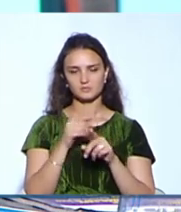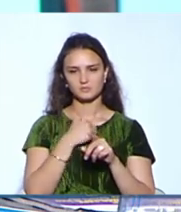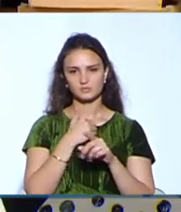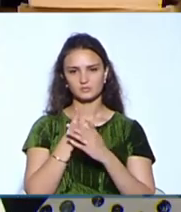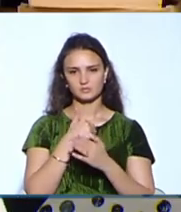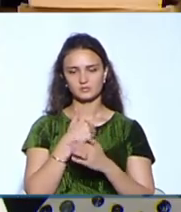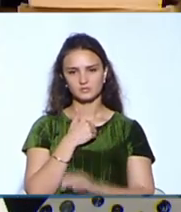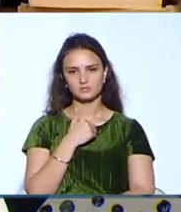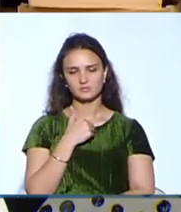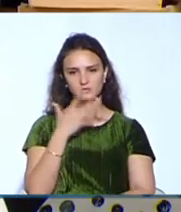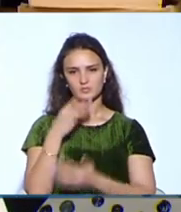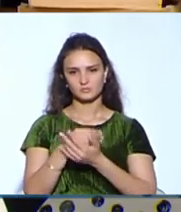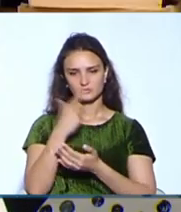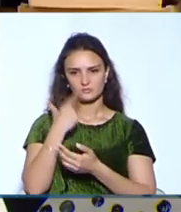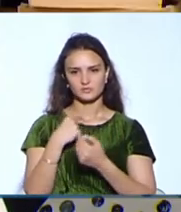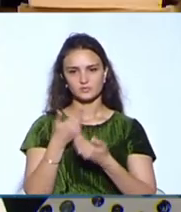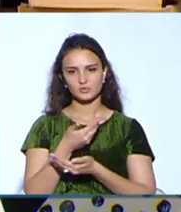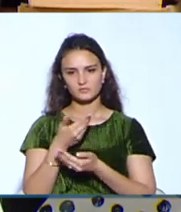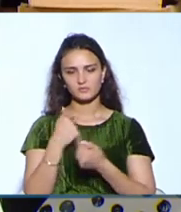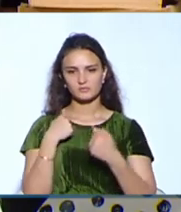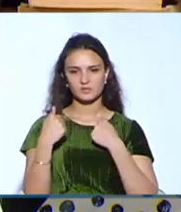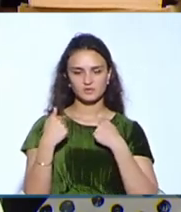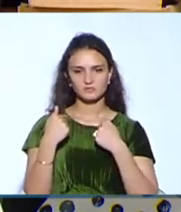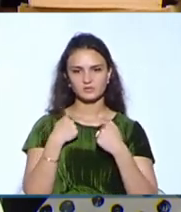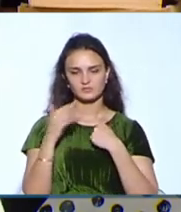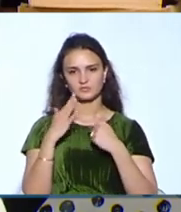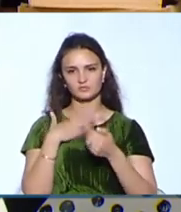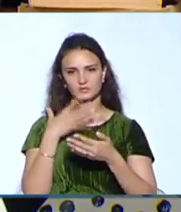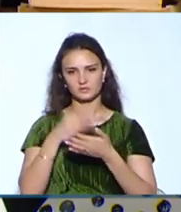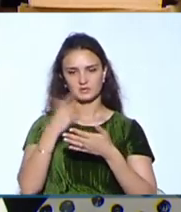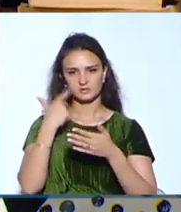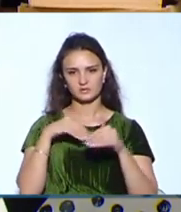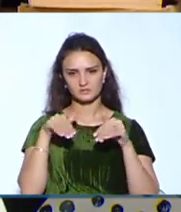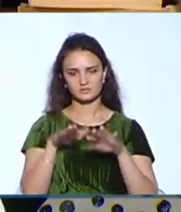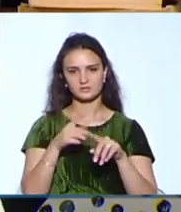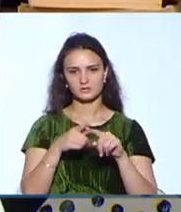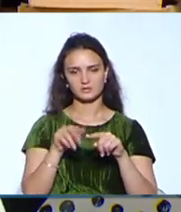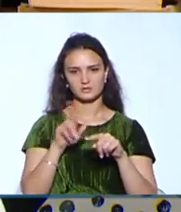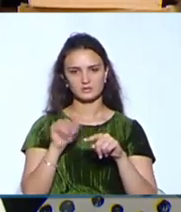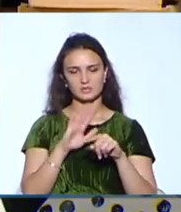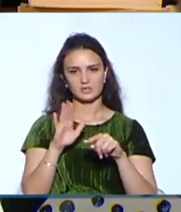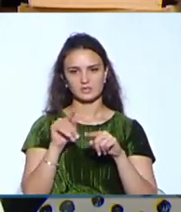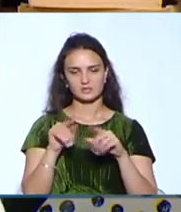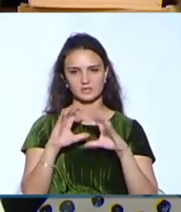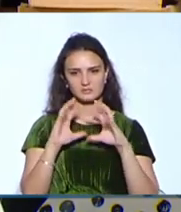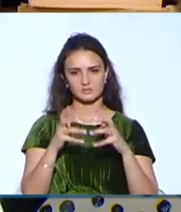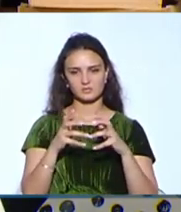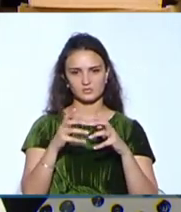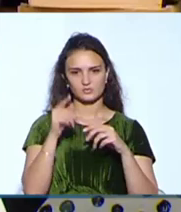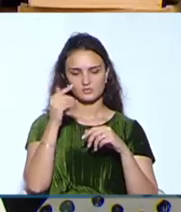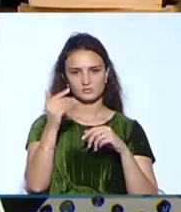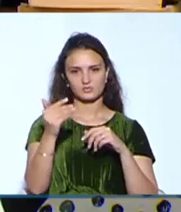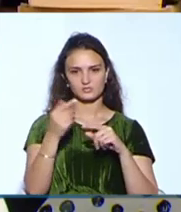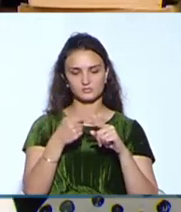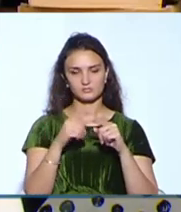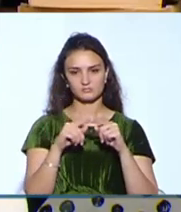უნდოდეს. ჩვენი საკუთარი ყოფა ქტანჯავს თუ არ ქტანჯავს, ესეც ჩვენი გადასაწყვეტია და არა სამყაროს ხედვის